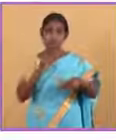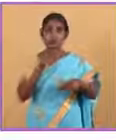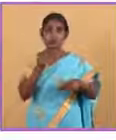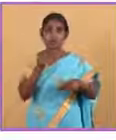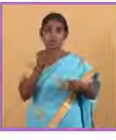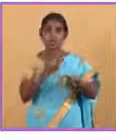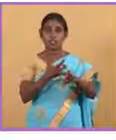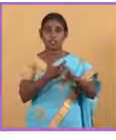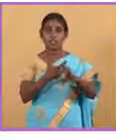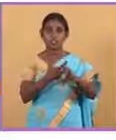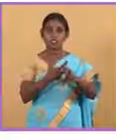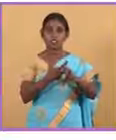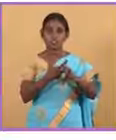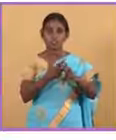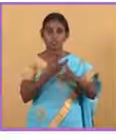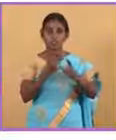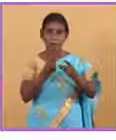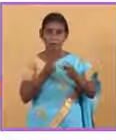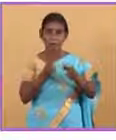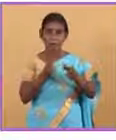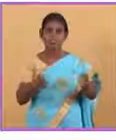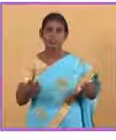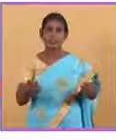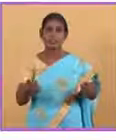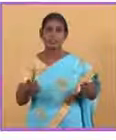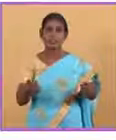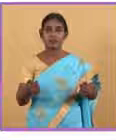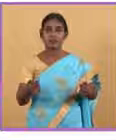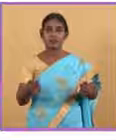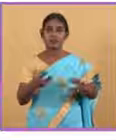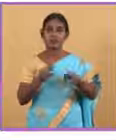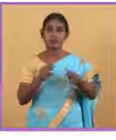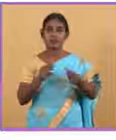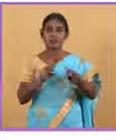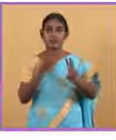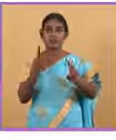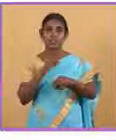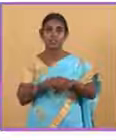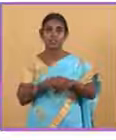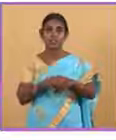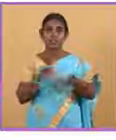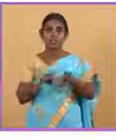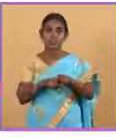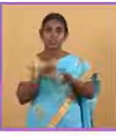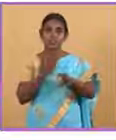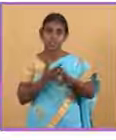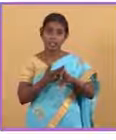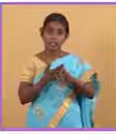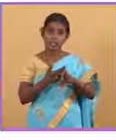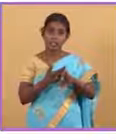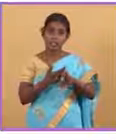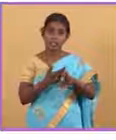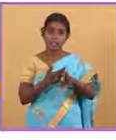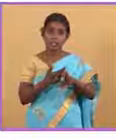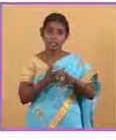உருண்டு பொடியாகி வயல்வெளியில் வரும்போது என்னவா மாறிடுது, மணலாக இருக்குது. அதே கல் எங்கே வரும்போது